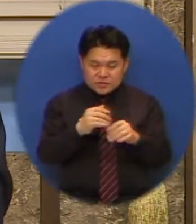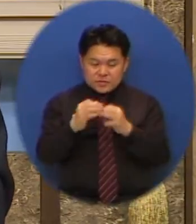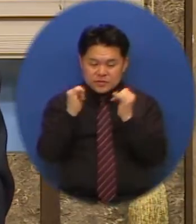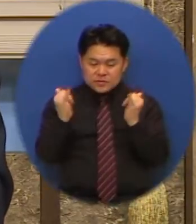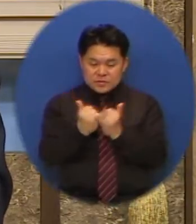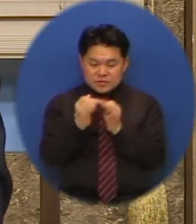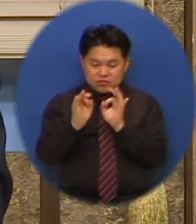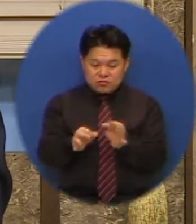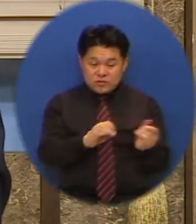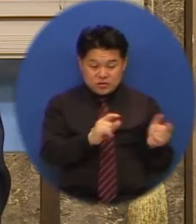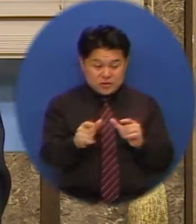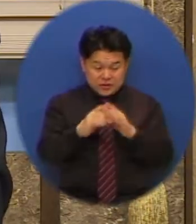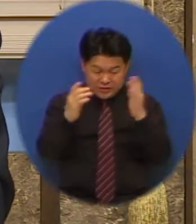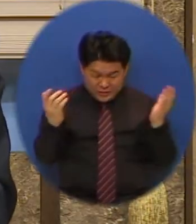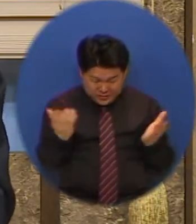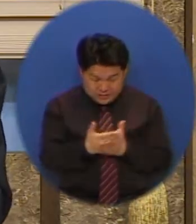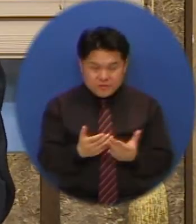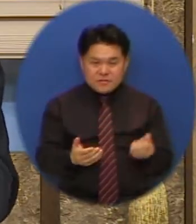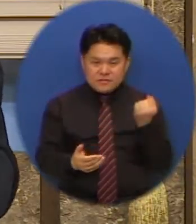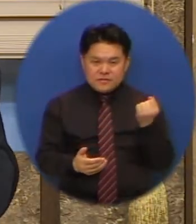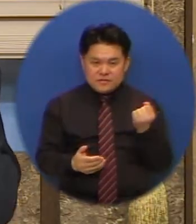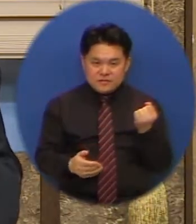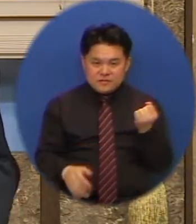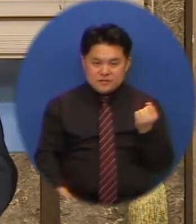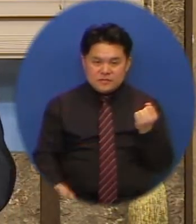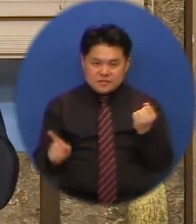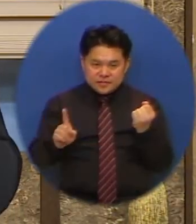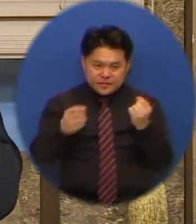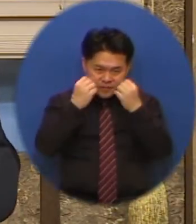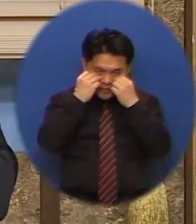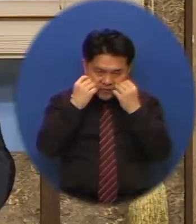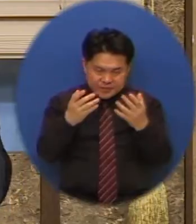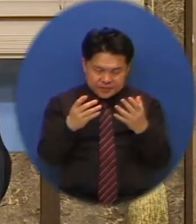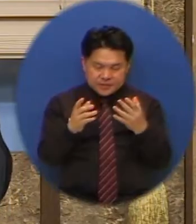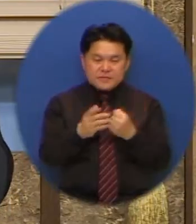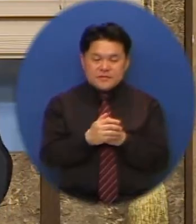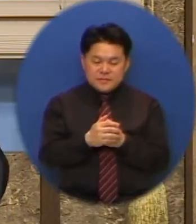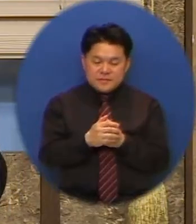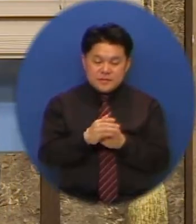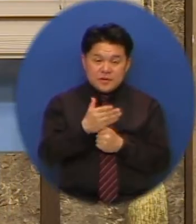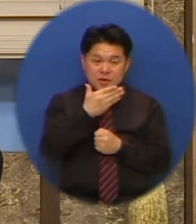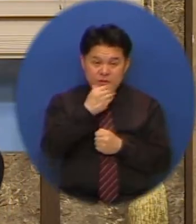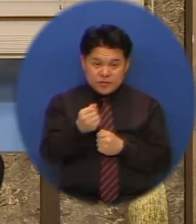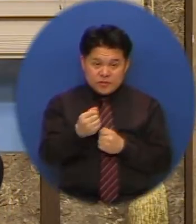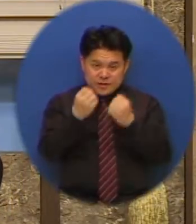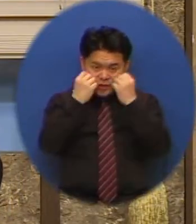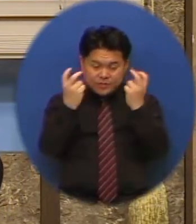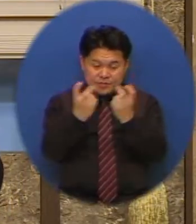네. 이런 것도 다 아울러서 이제 새로운 복지,